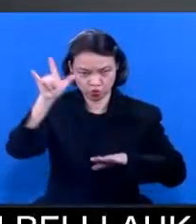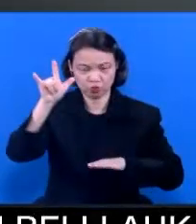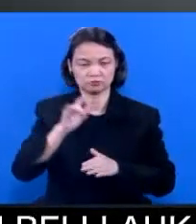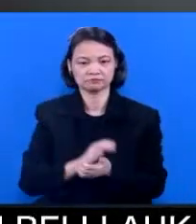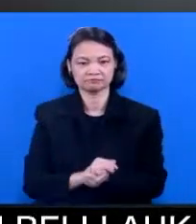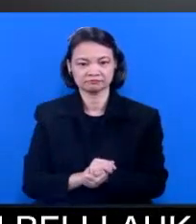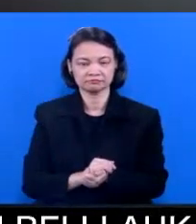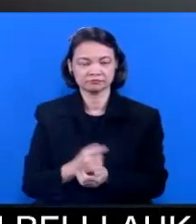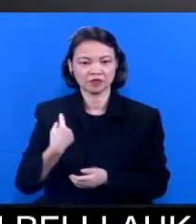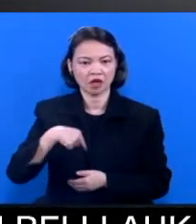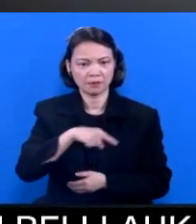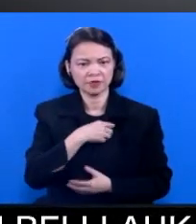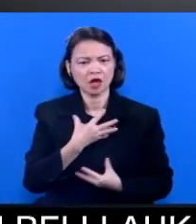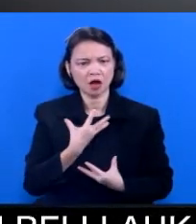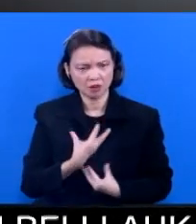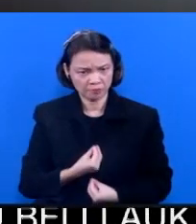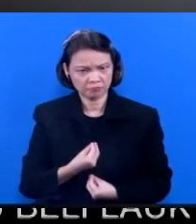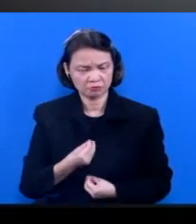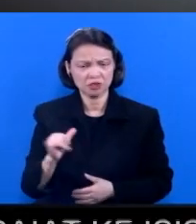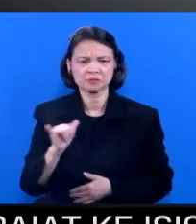Kami berharapnya itu seperti